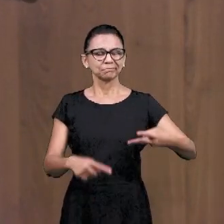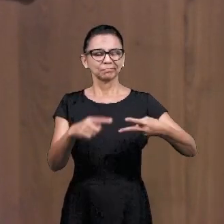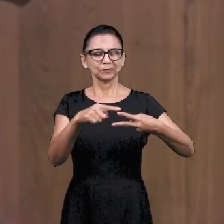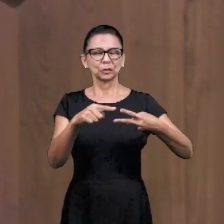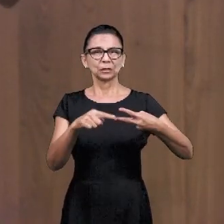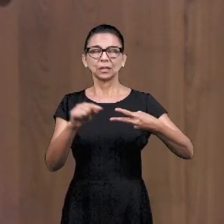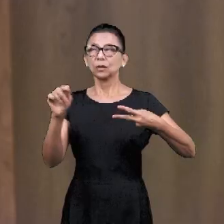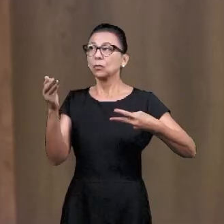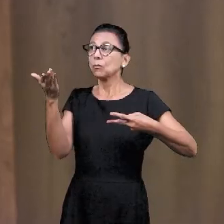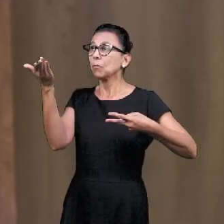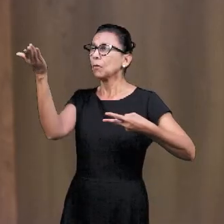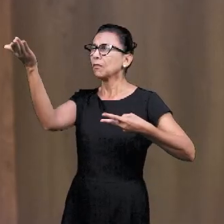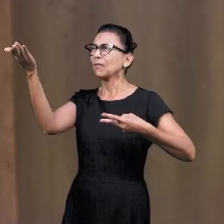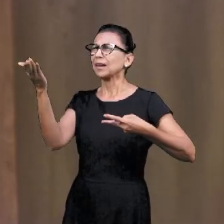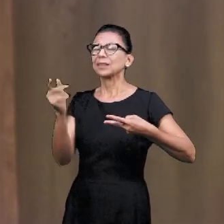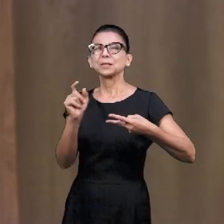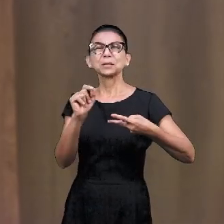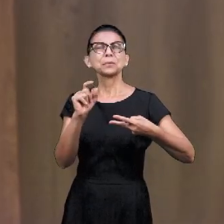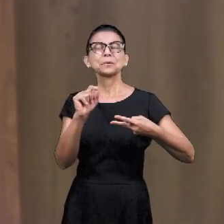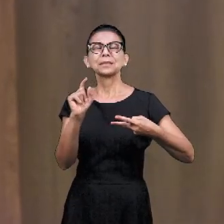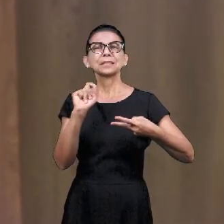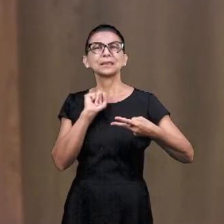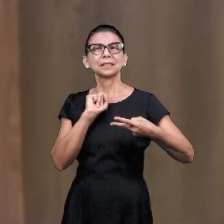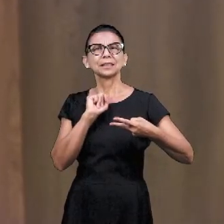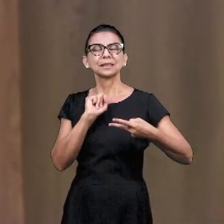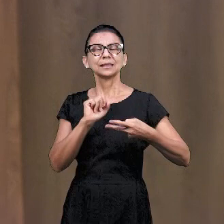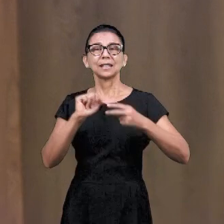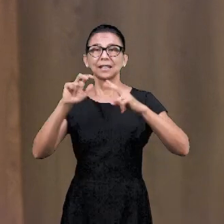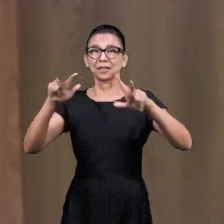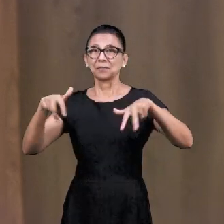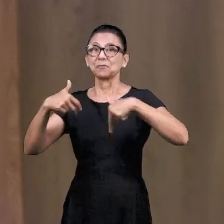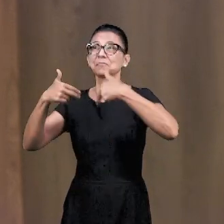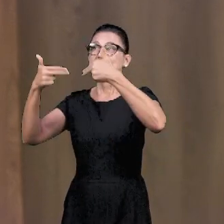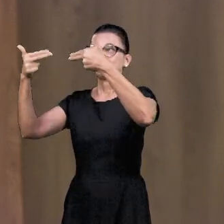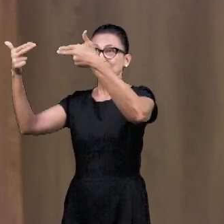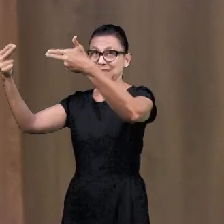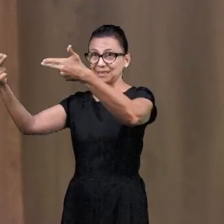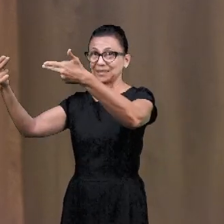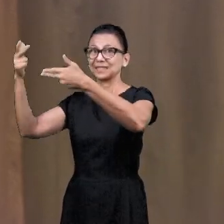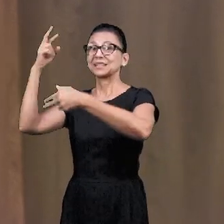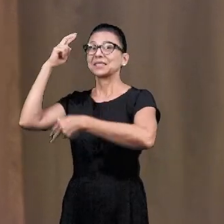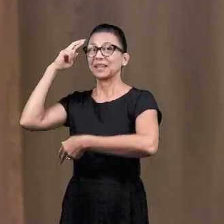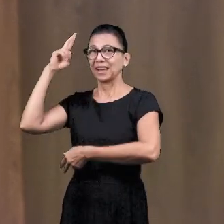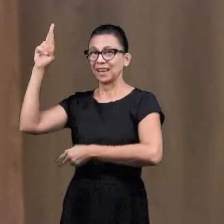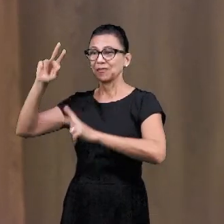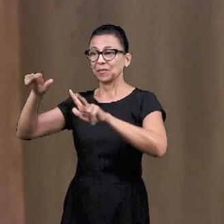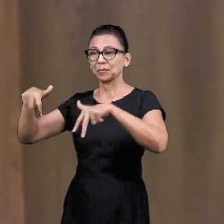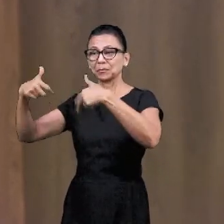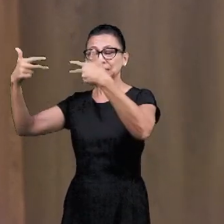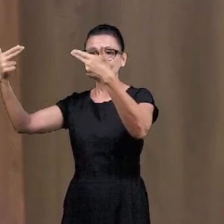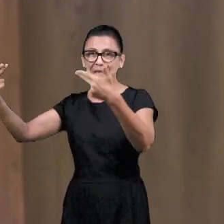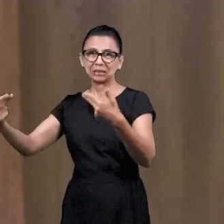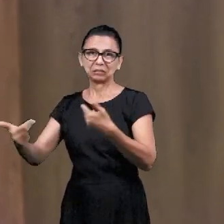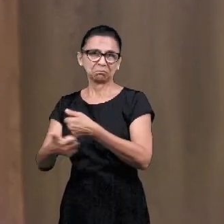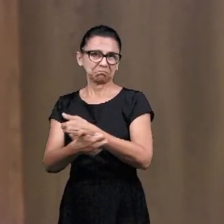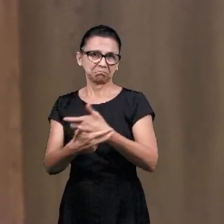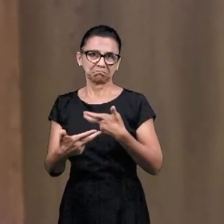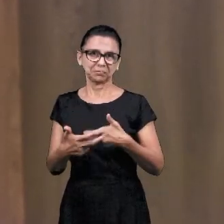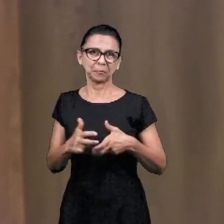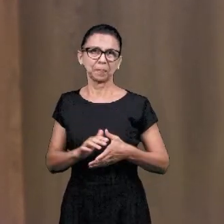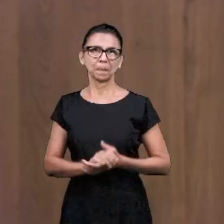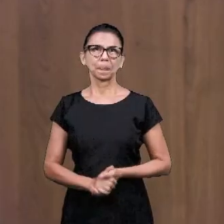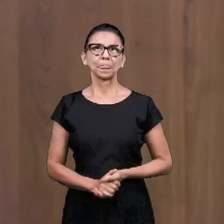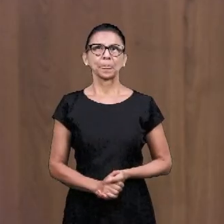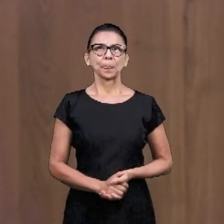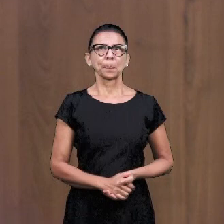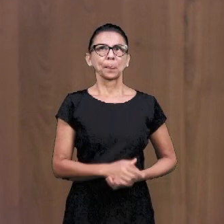de prendre soin des brebis. Et une fois, ils ont apporté une offrande au Seigneur. C'est quoi offrande? C'est un cadeau.